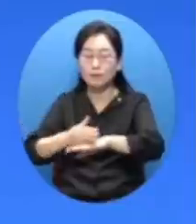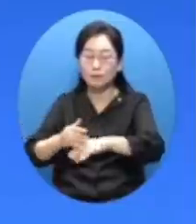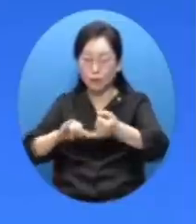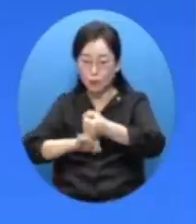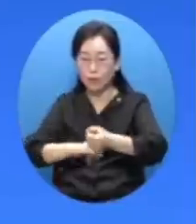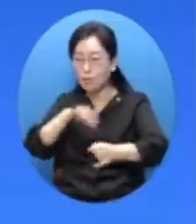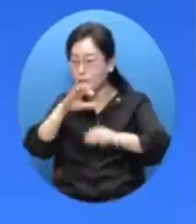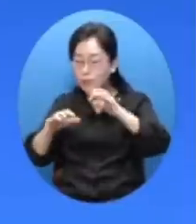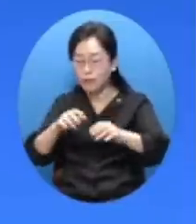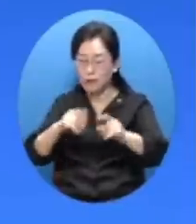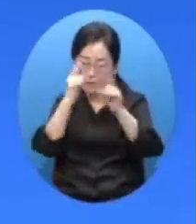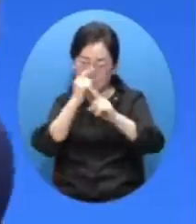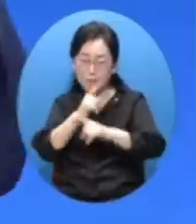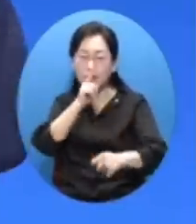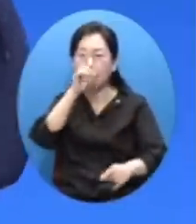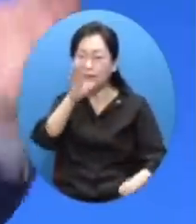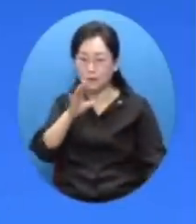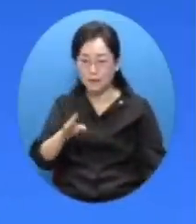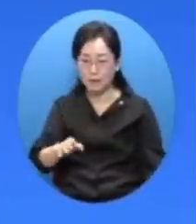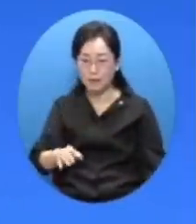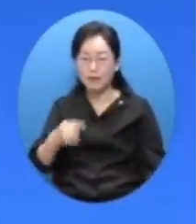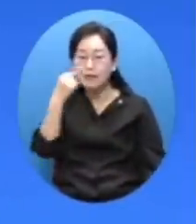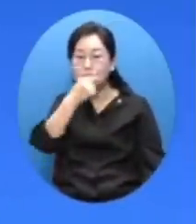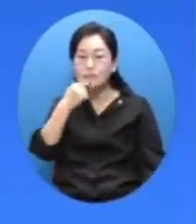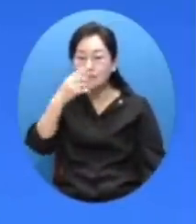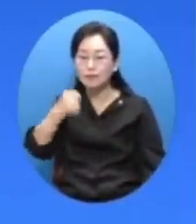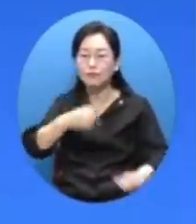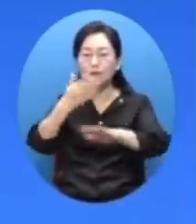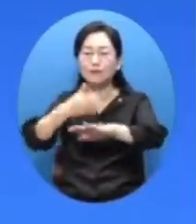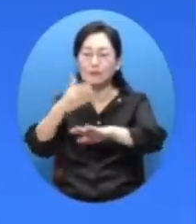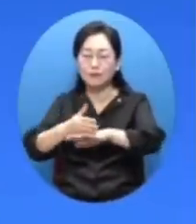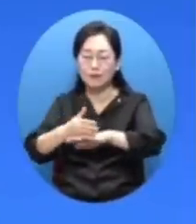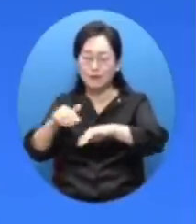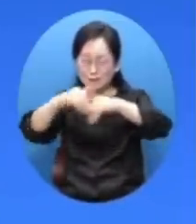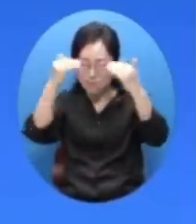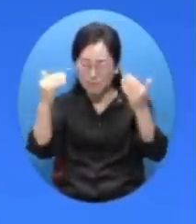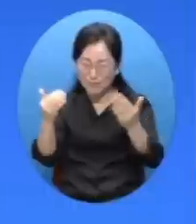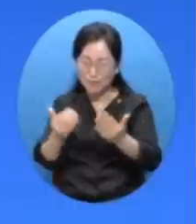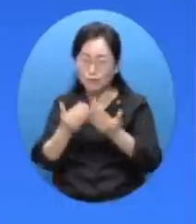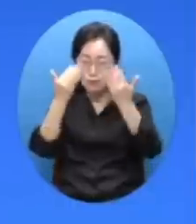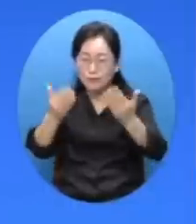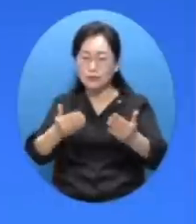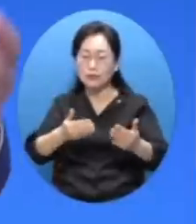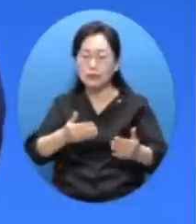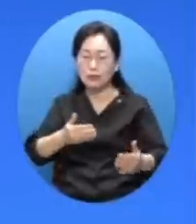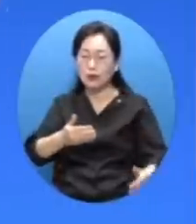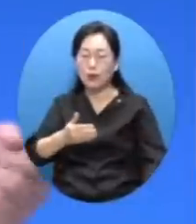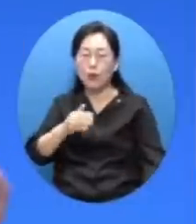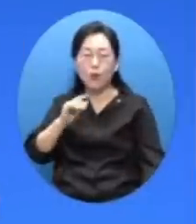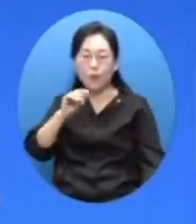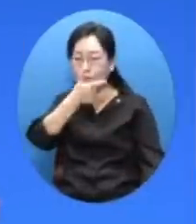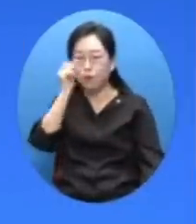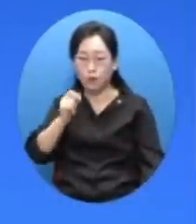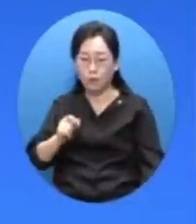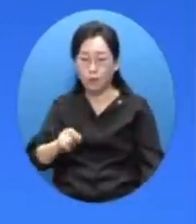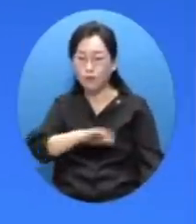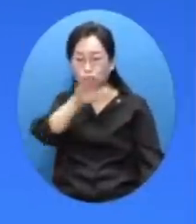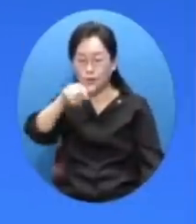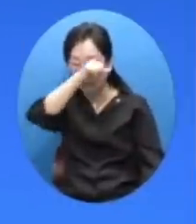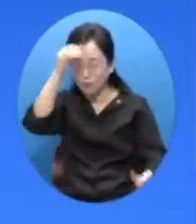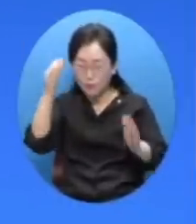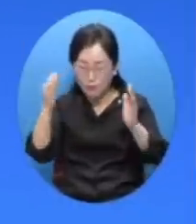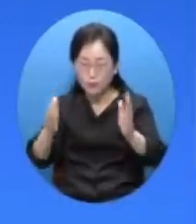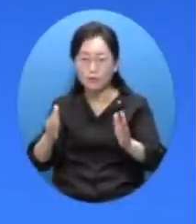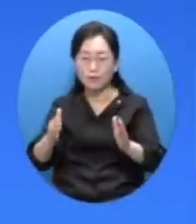어찌 부정적인 얘기를 합니까? 만 입이 있어도 우리는 다 감사를 드리지 못합니다. 우리가 일생 살아온 동안 넘치는 감사의 삶을 살아서 주님의